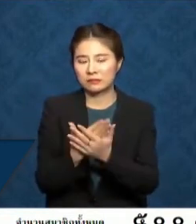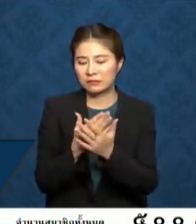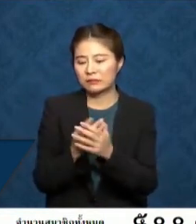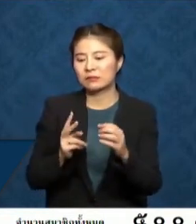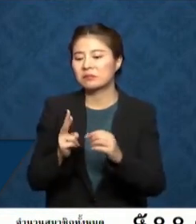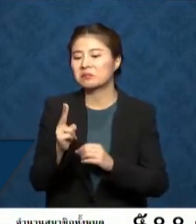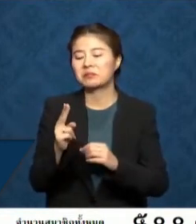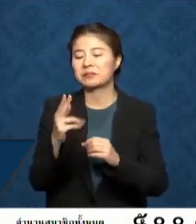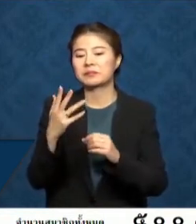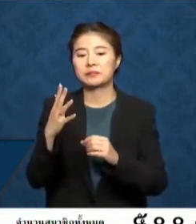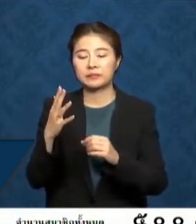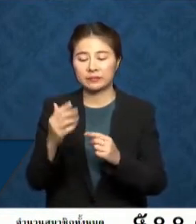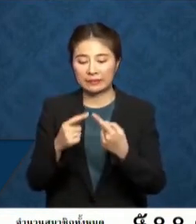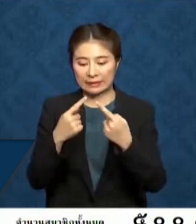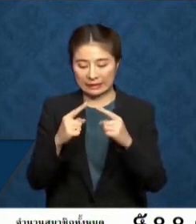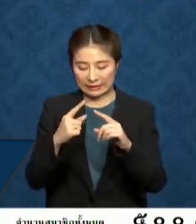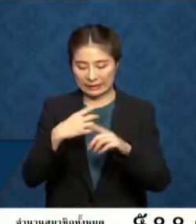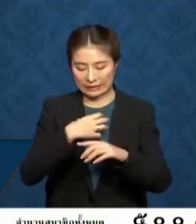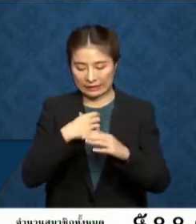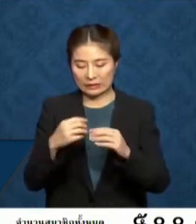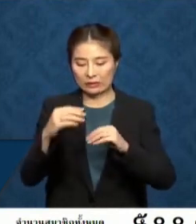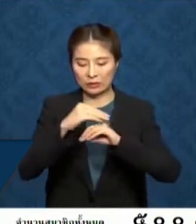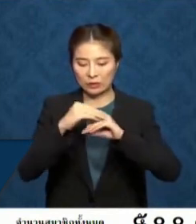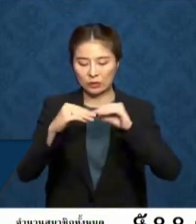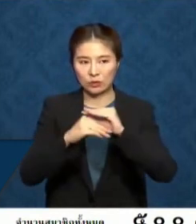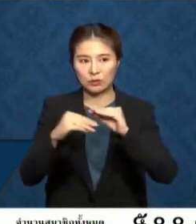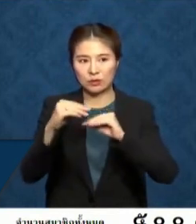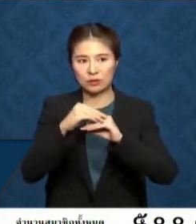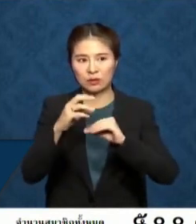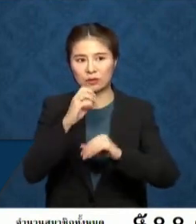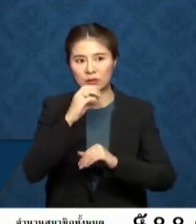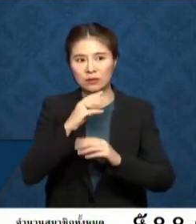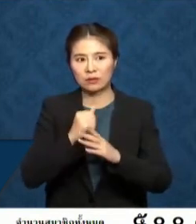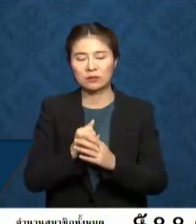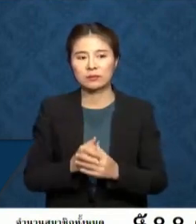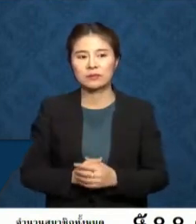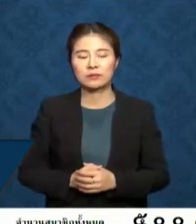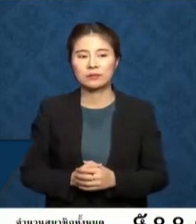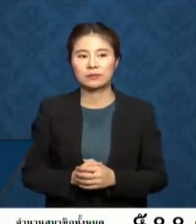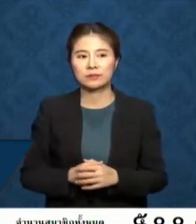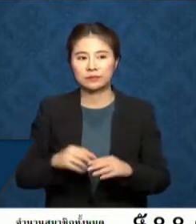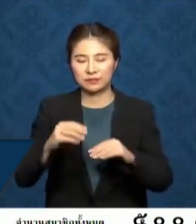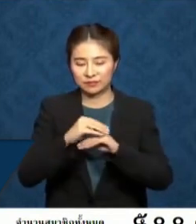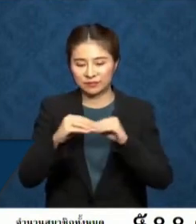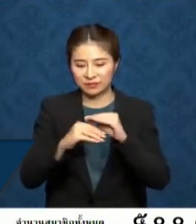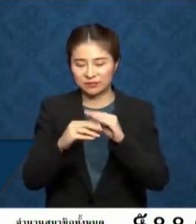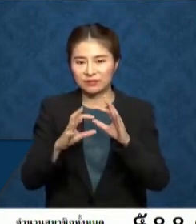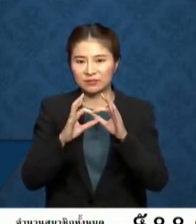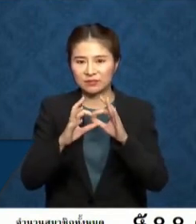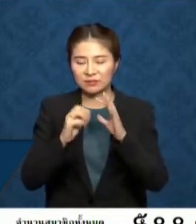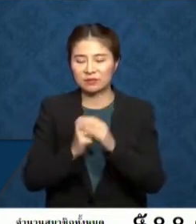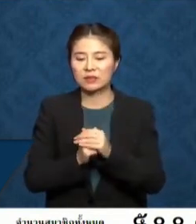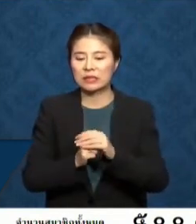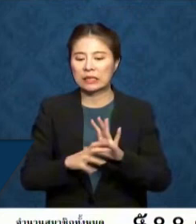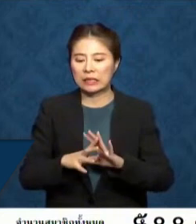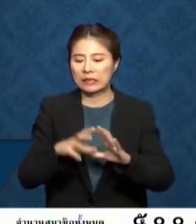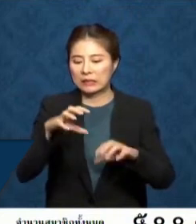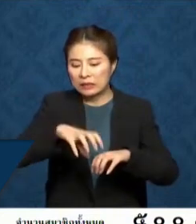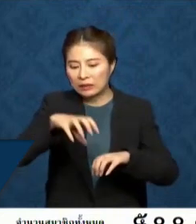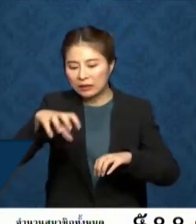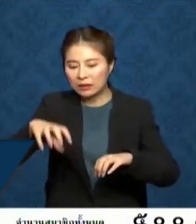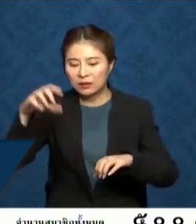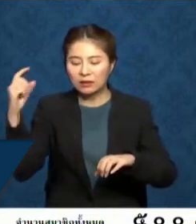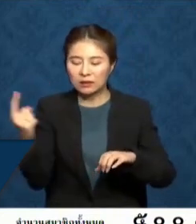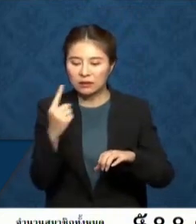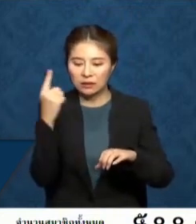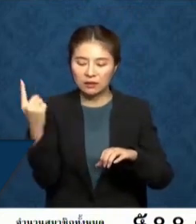านแต่สิ่งที่ผมอยากตัดครับโครงการที่ผมเฮ้ยดูดีเว้ยโครงการยกระดับความปลอดภัยในแหล่งท่องเที่ยวเชิงสร้างสรรค์